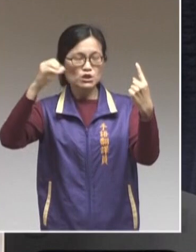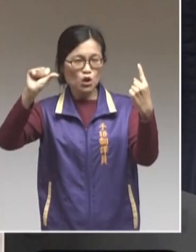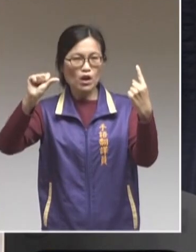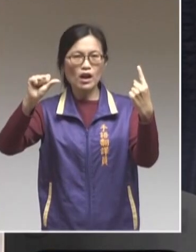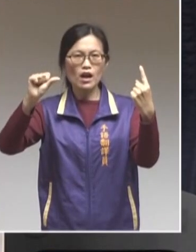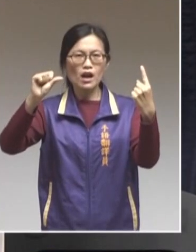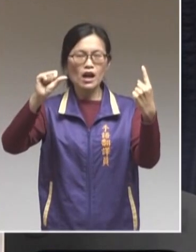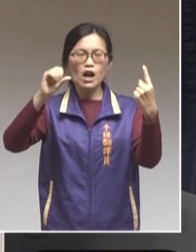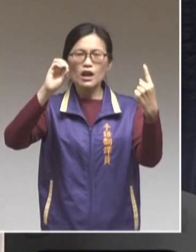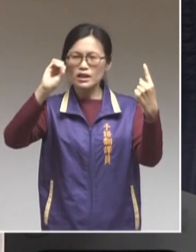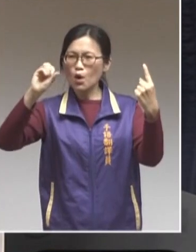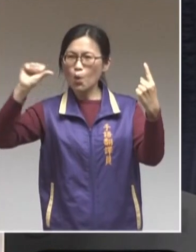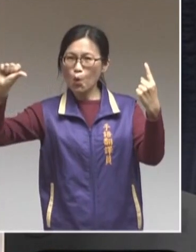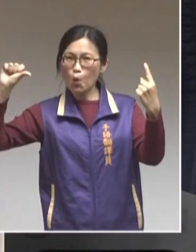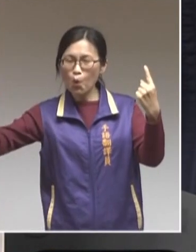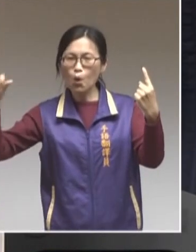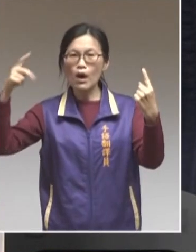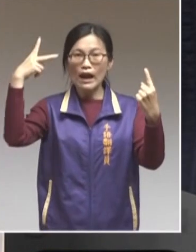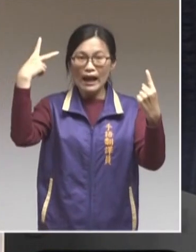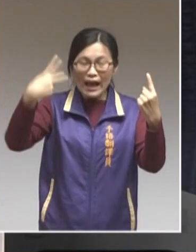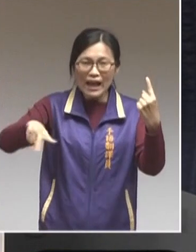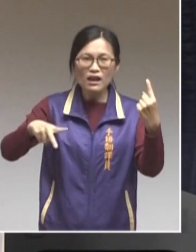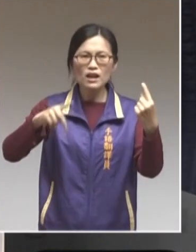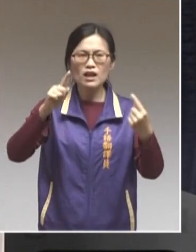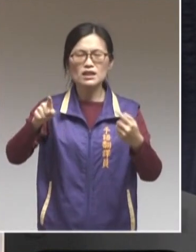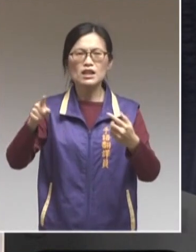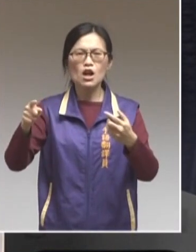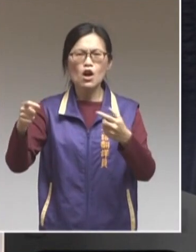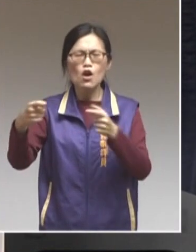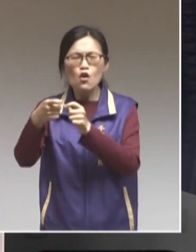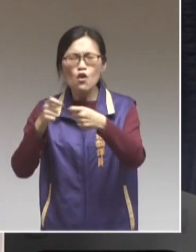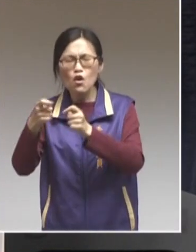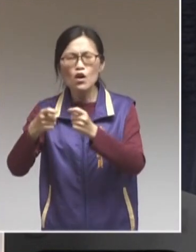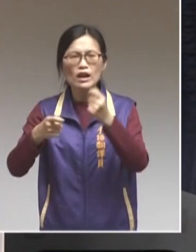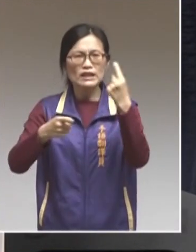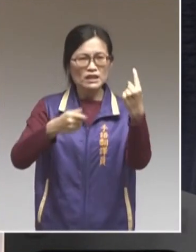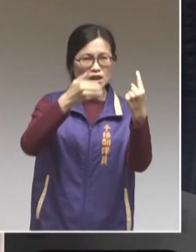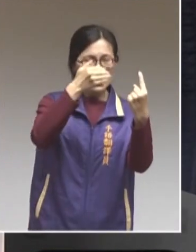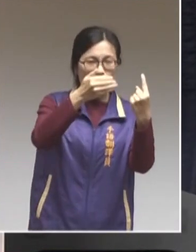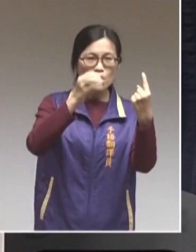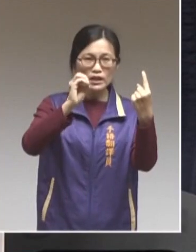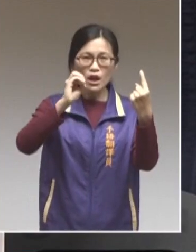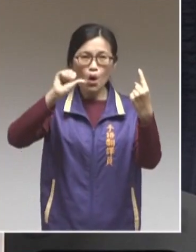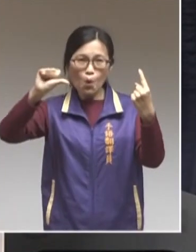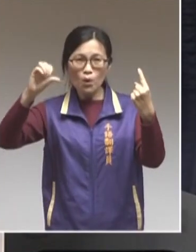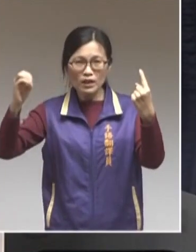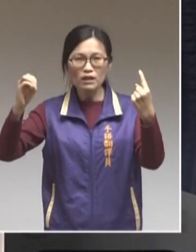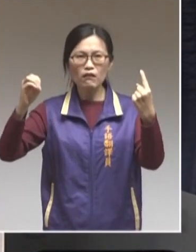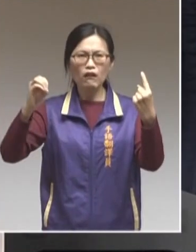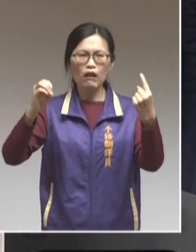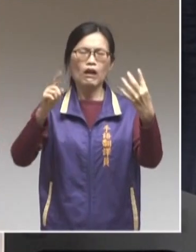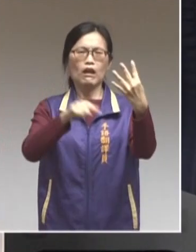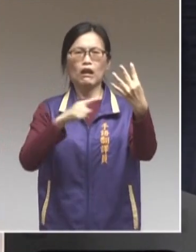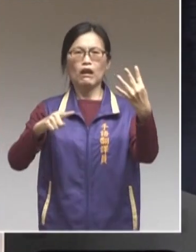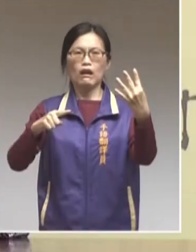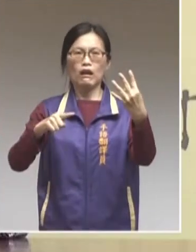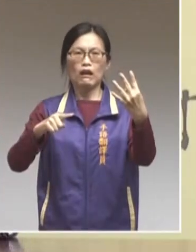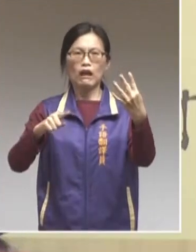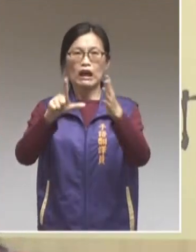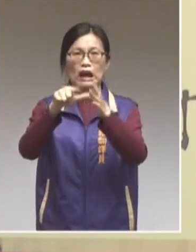就是在临近的一个家族成员也是19050这个个案，这4位在昨天同时确